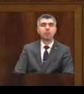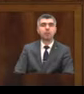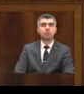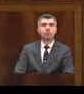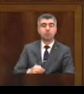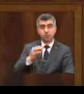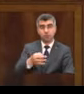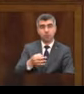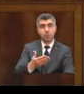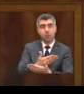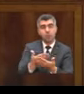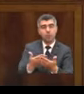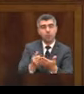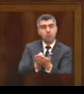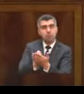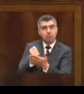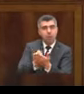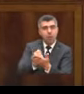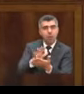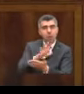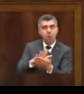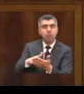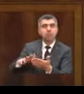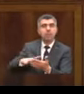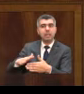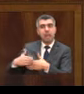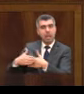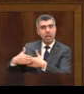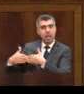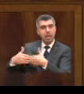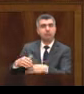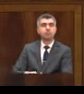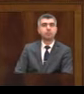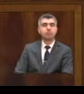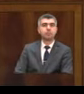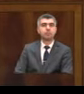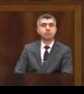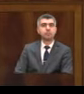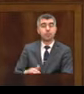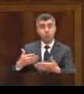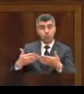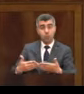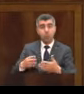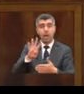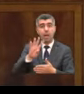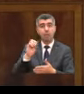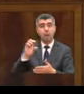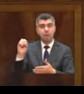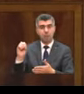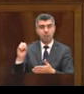يعني تمت المباراة انطلاقا من الأقاليم اللي هم متواجدين فيها، وهذا الأمر مكننا أنه اليوم 400 شخص